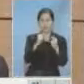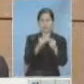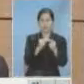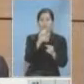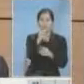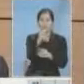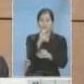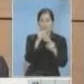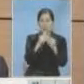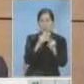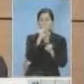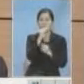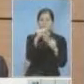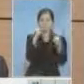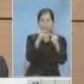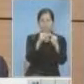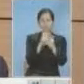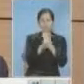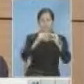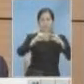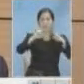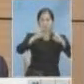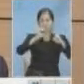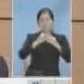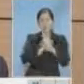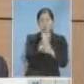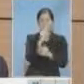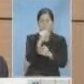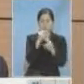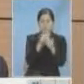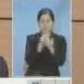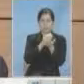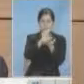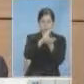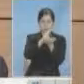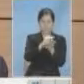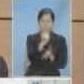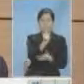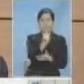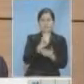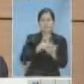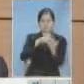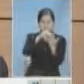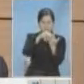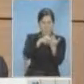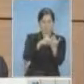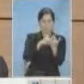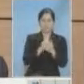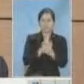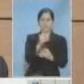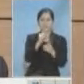ดในสิ่งที่ได้แปลไว้นะครับขออ่านนะครับท่านประธาน